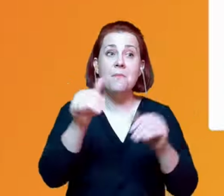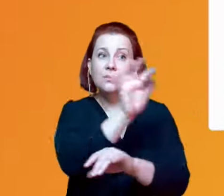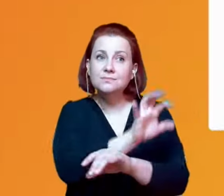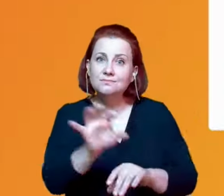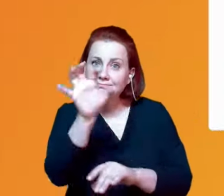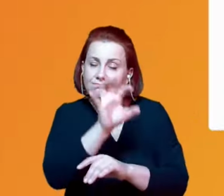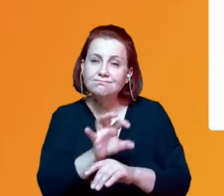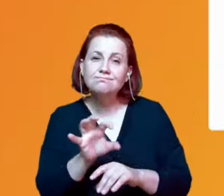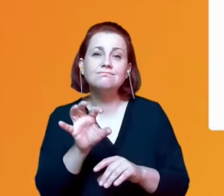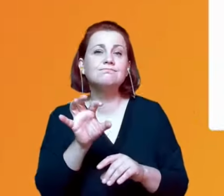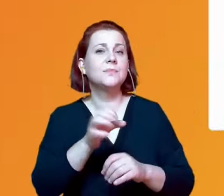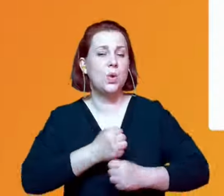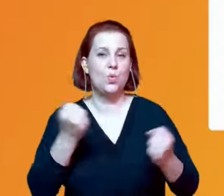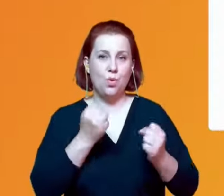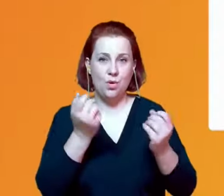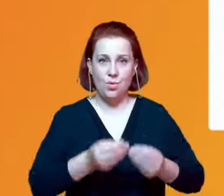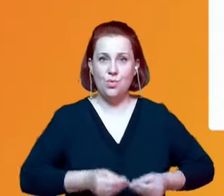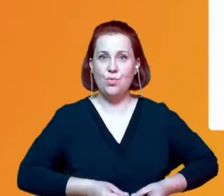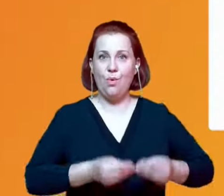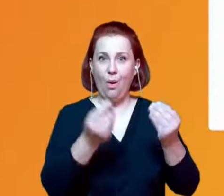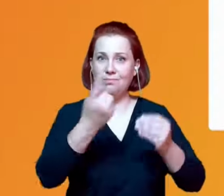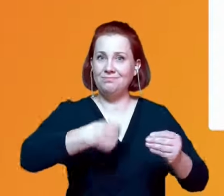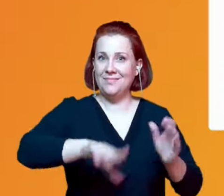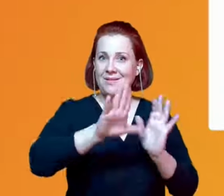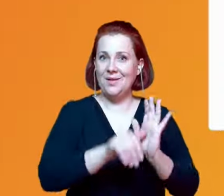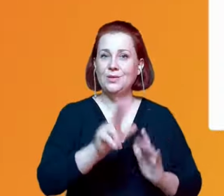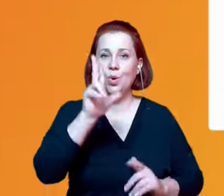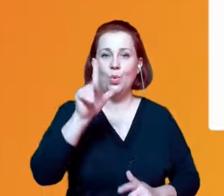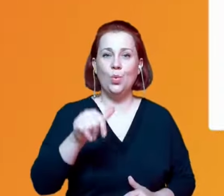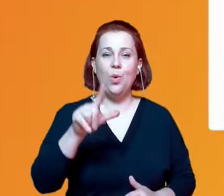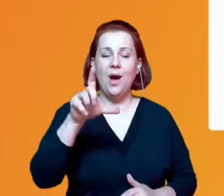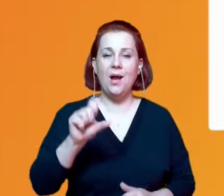ogromny rozwój Kuala Lumpur.